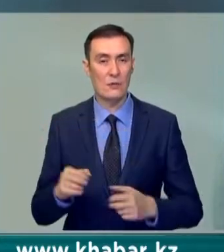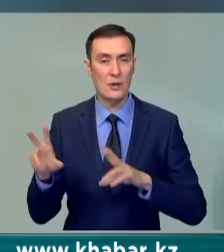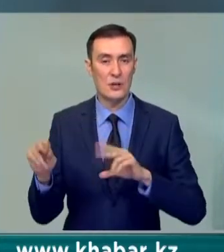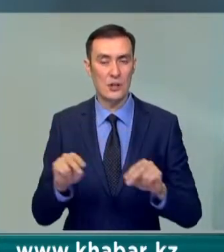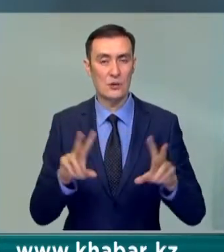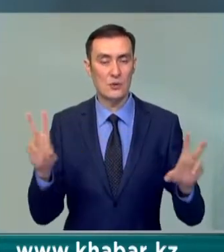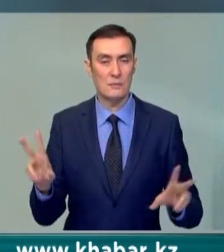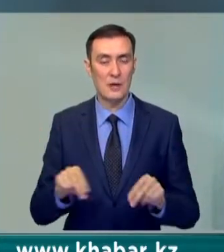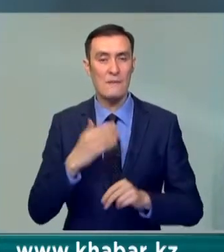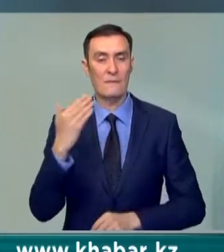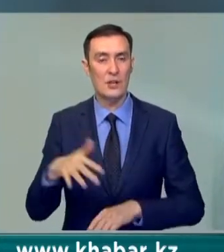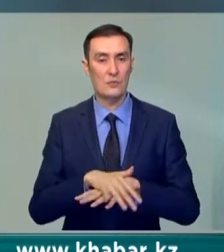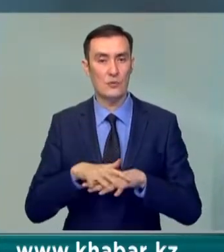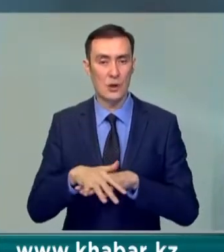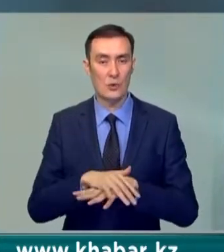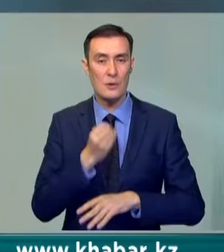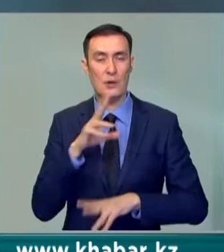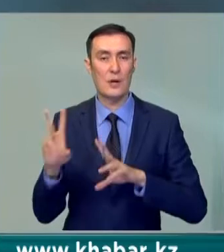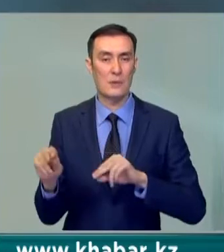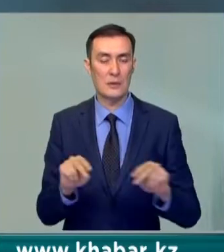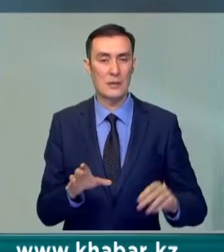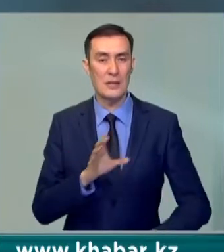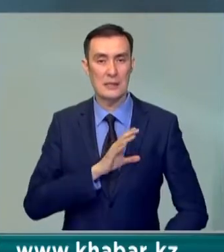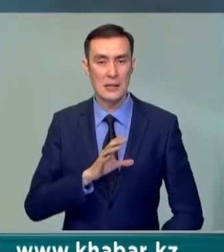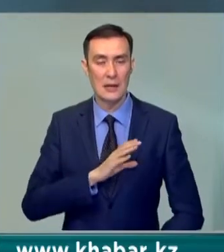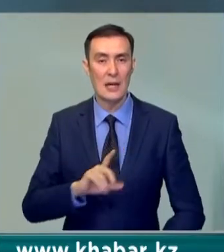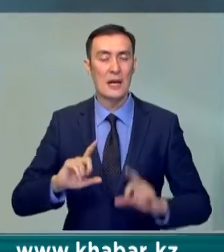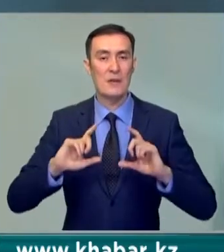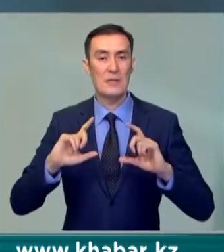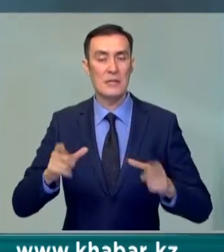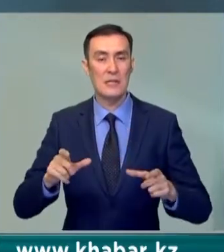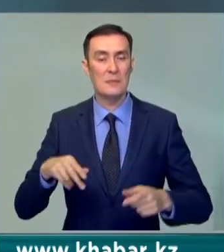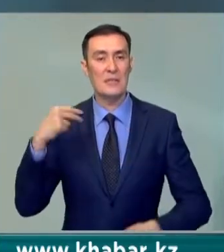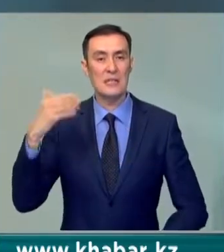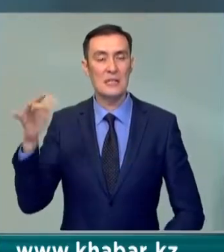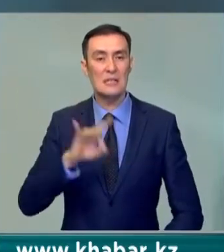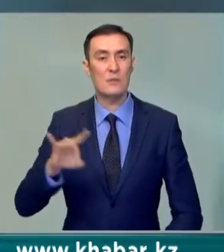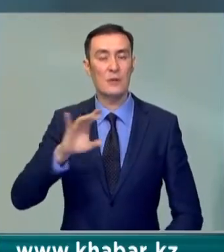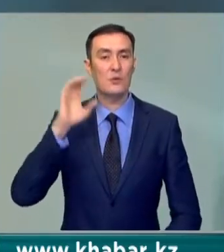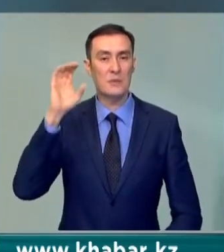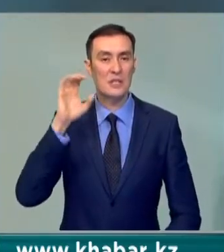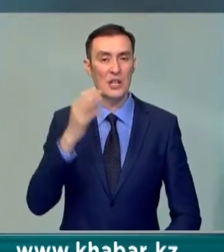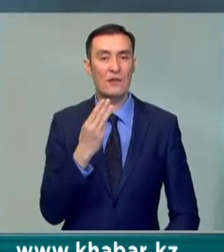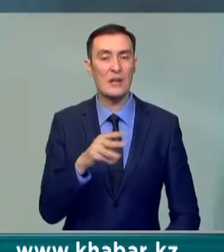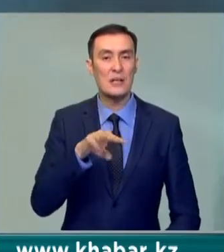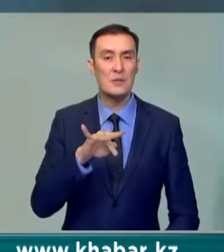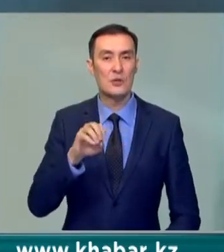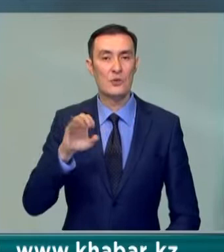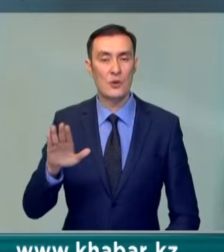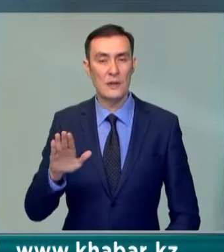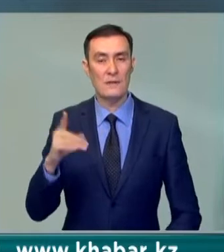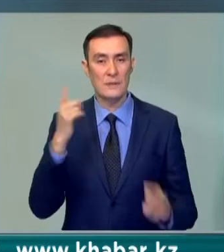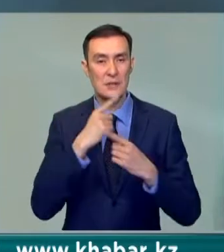счастья и успехов, а вашему народу благосостояния и достатка. В телеграмме президента Республики Узбекистан Шавката